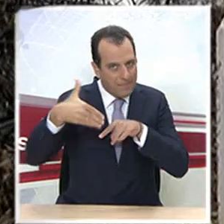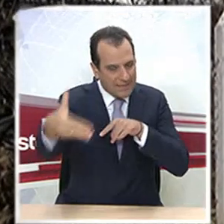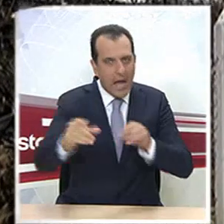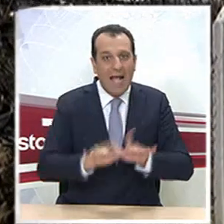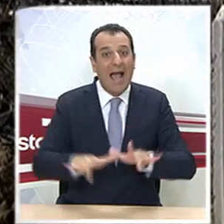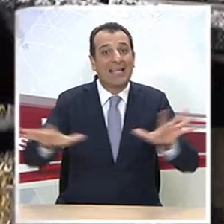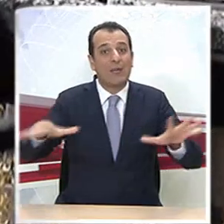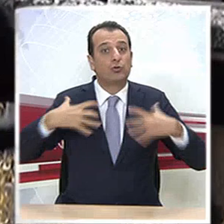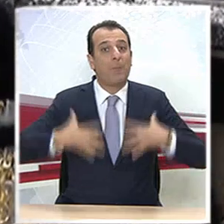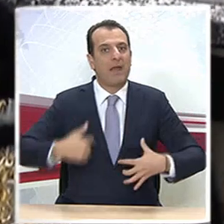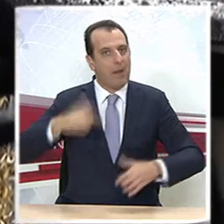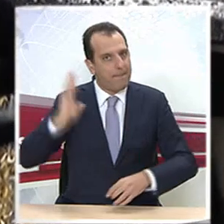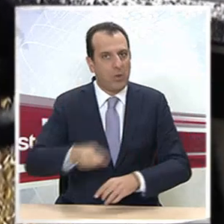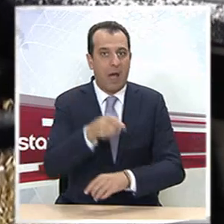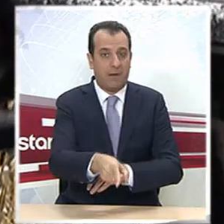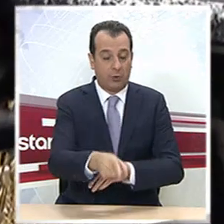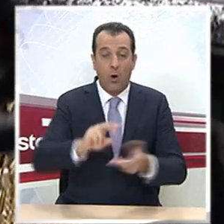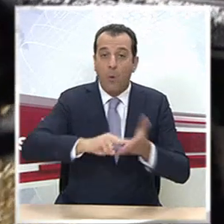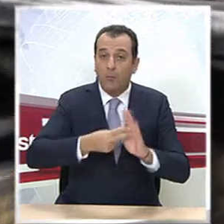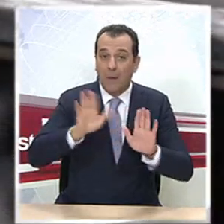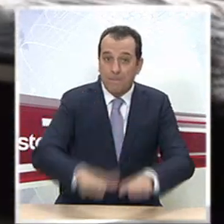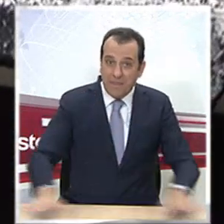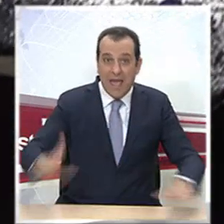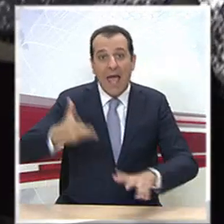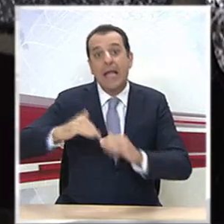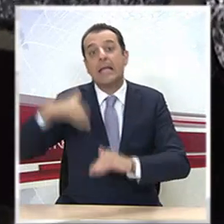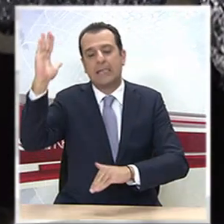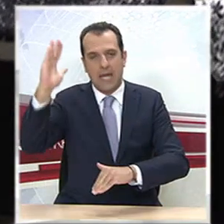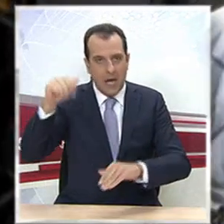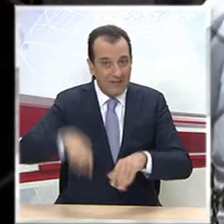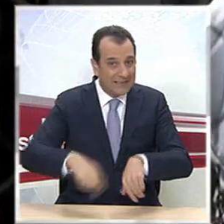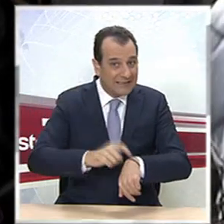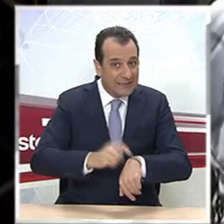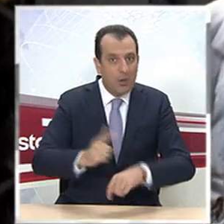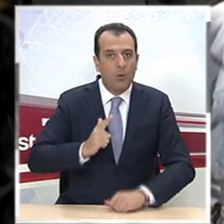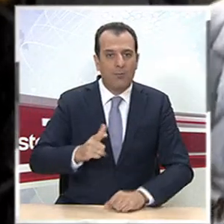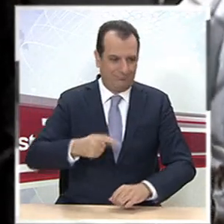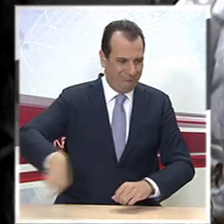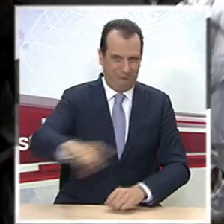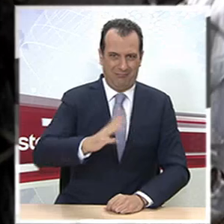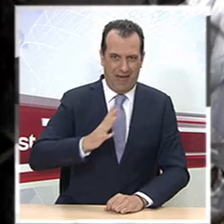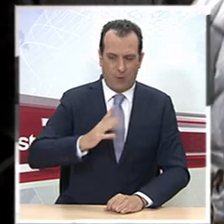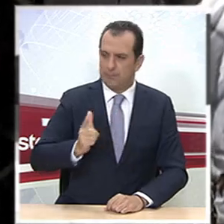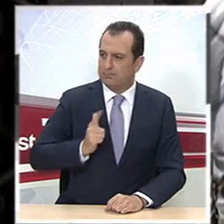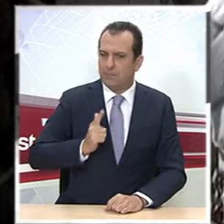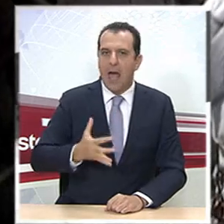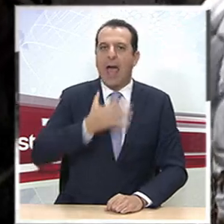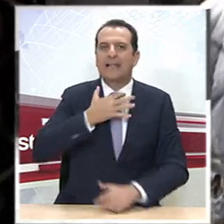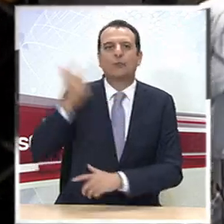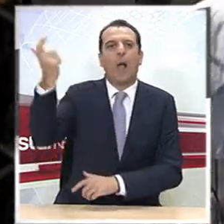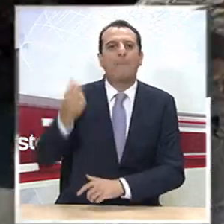πνευμόνων. Περισσότερο πρέπει να προσέχουν παιδιά και ηλικιωμένοι. Και όλα αυτά την ώρα που οι κάτοικοι περιμένουν ακόμα για το έκτακτο επίδομα